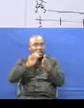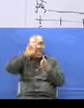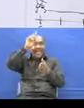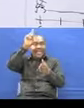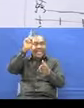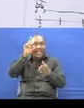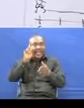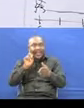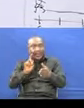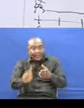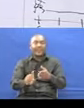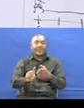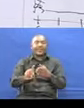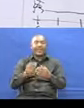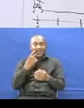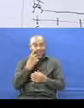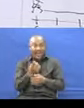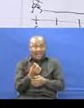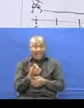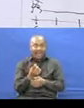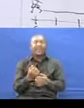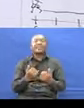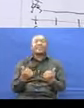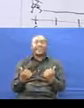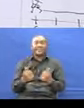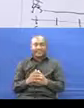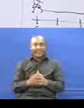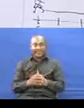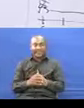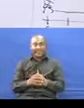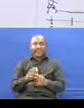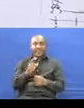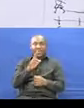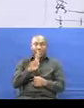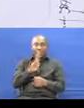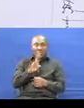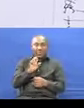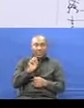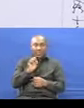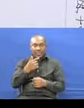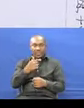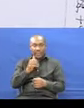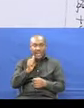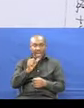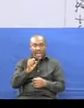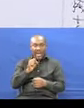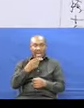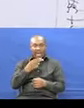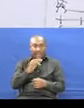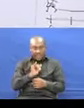Swali ukiandika usisahau kuweka alama ya kuuliza kama ni swali. Muhimu sana ye. Tulione pamoja swali